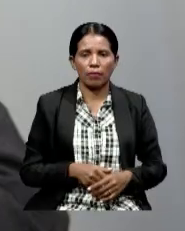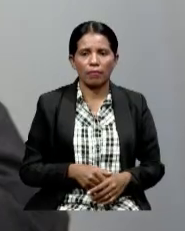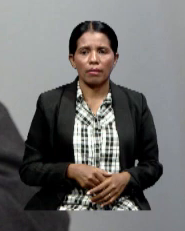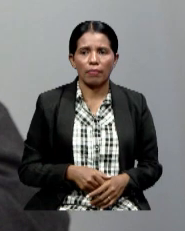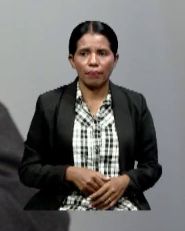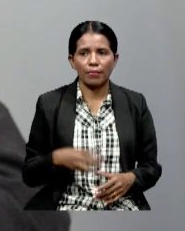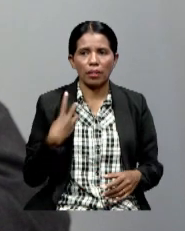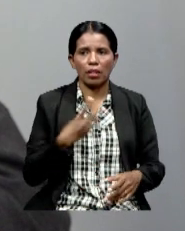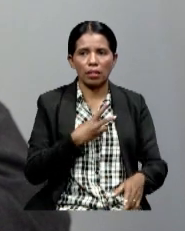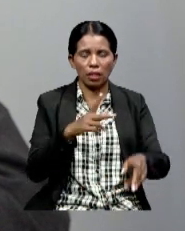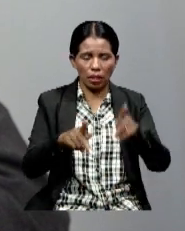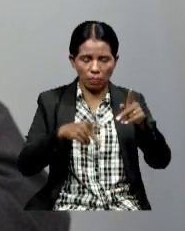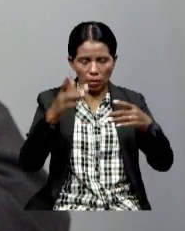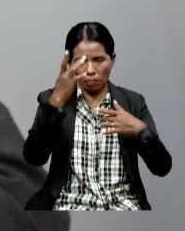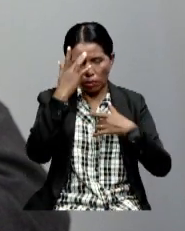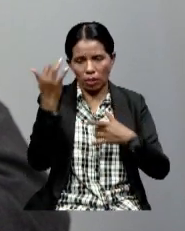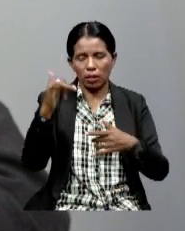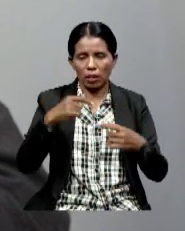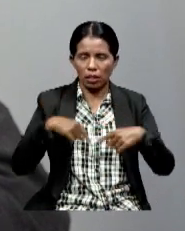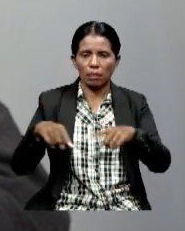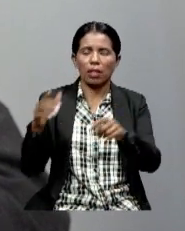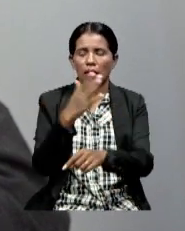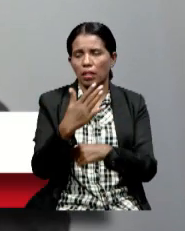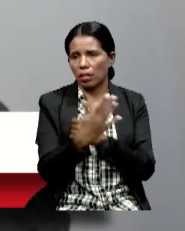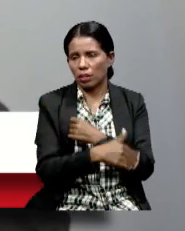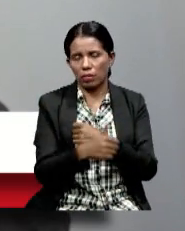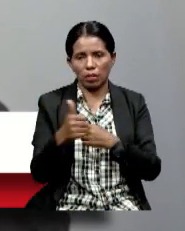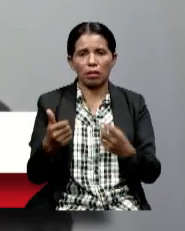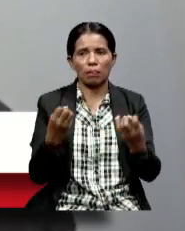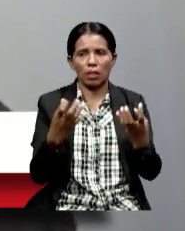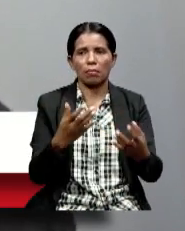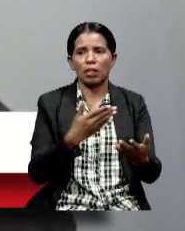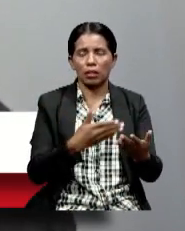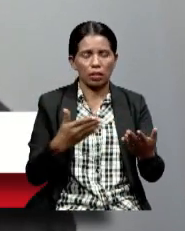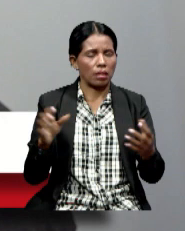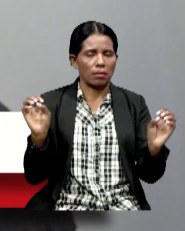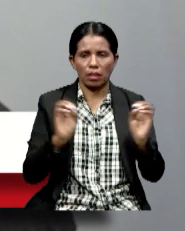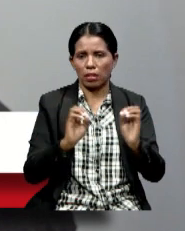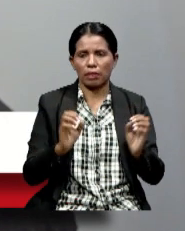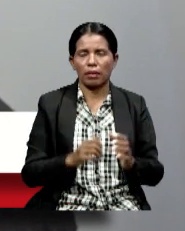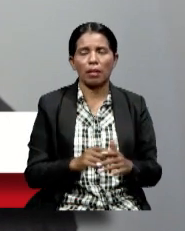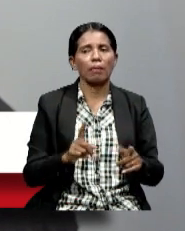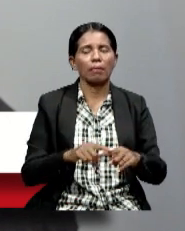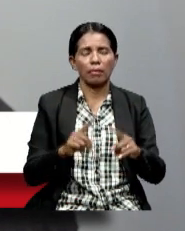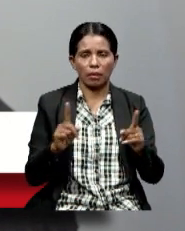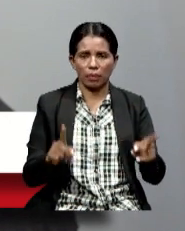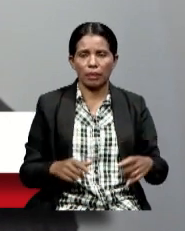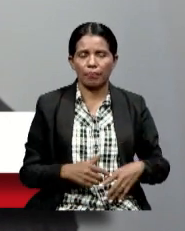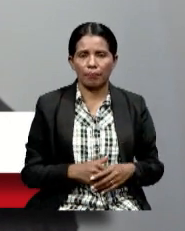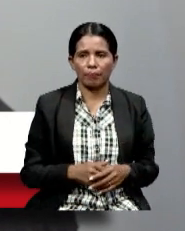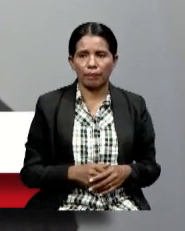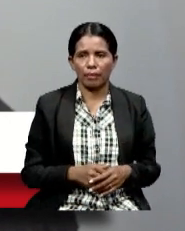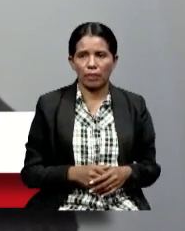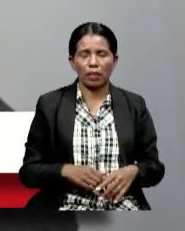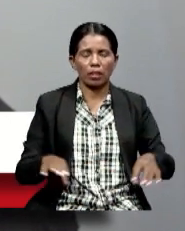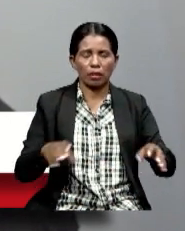ita ne paciente sira, ita Haruka Baliur, barak ma equipamentos ma kwaya, mai be, recurso